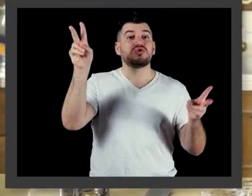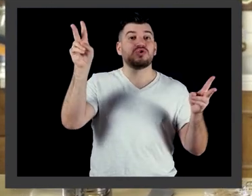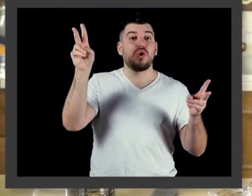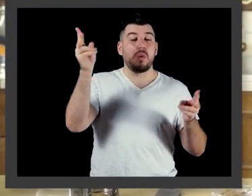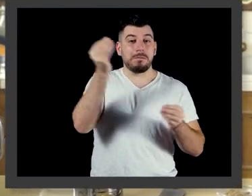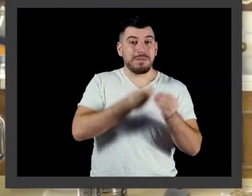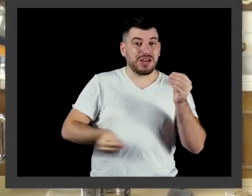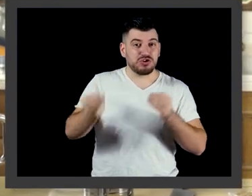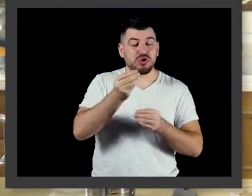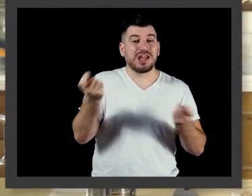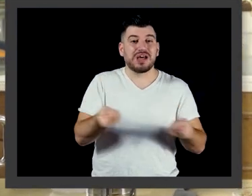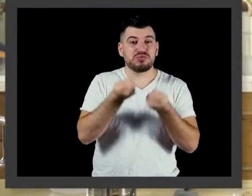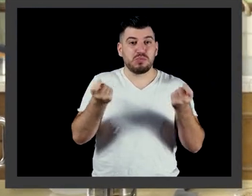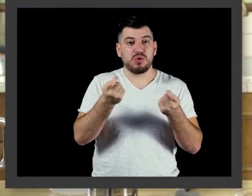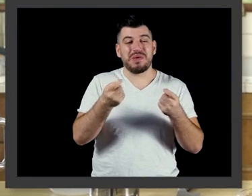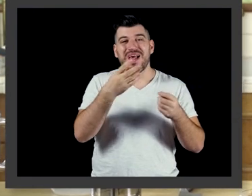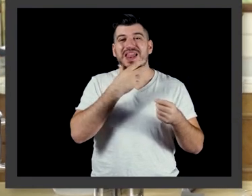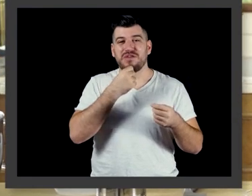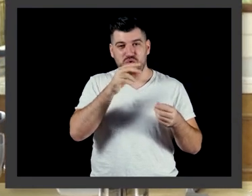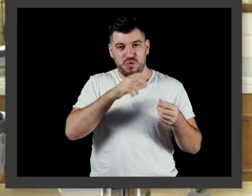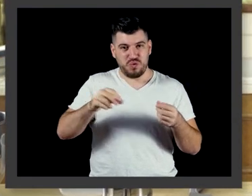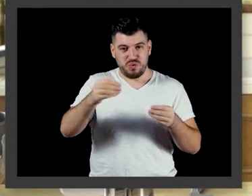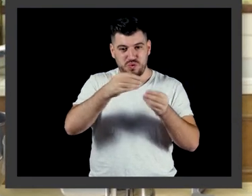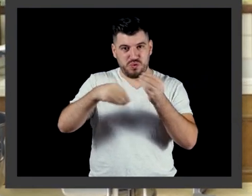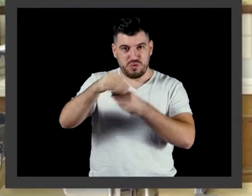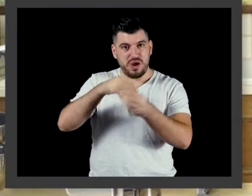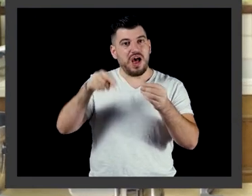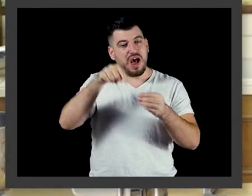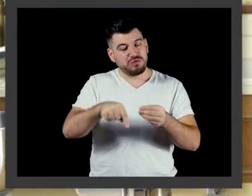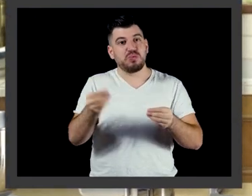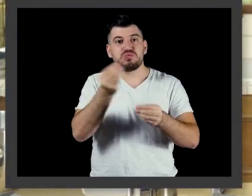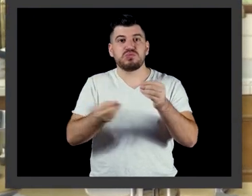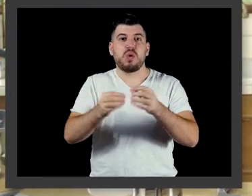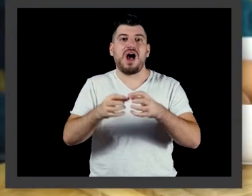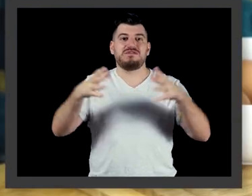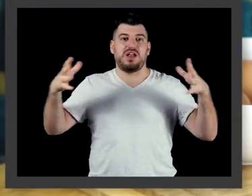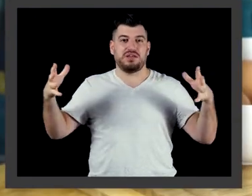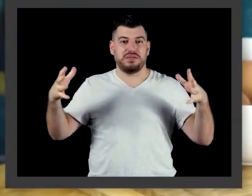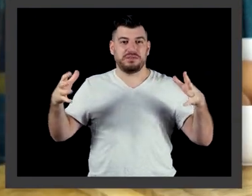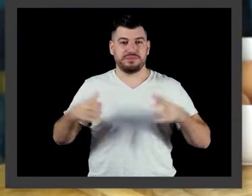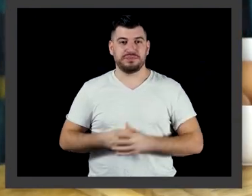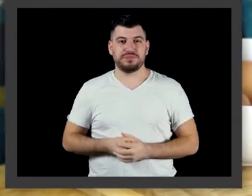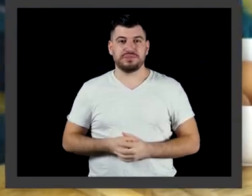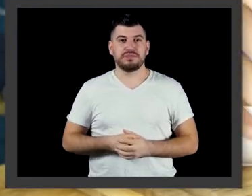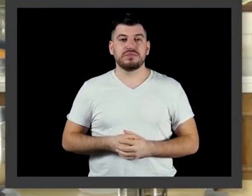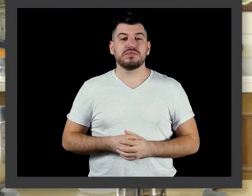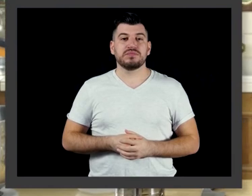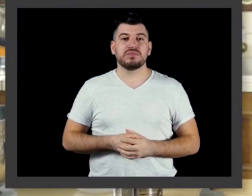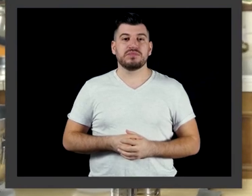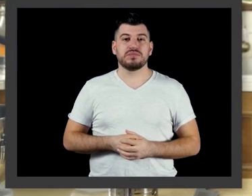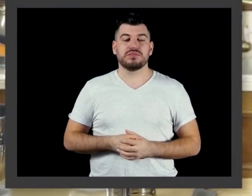η γεύση από τη γέμιση, εντάξει. Το ασπράδι είναι αυτό που σφίγγει τελικά τις γεμίσεις μας και αυτό που